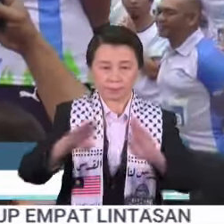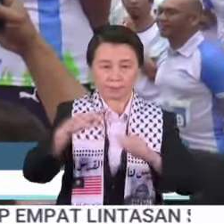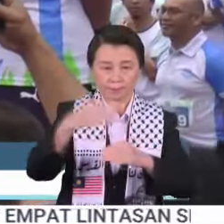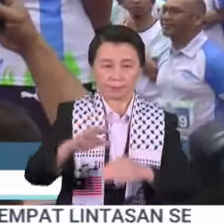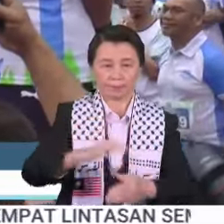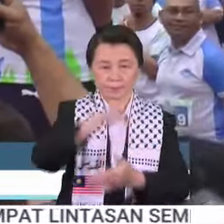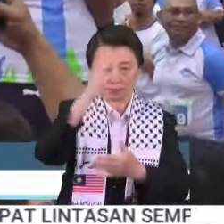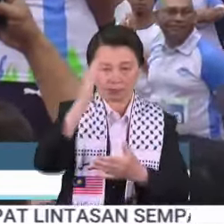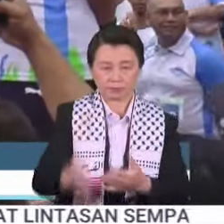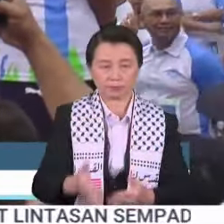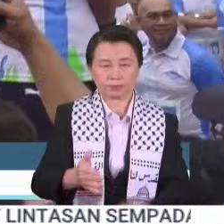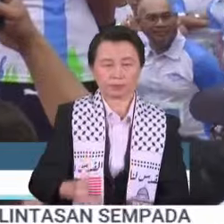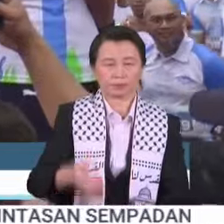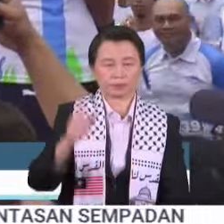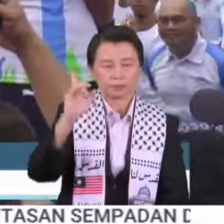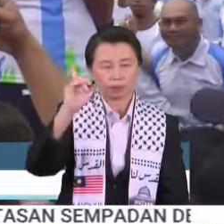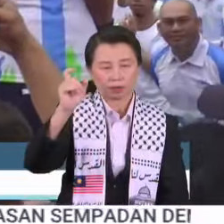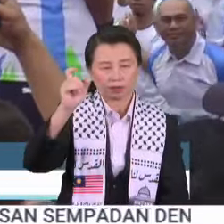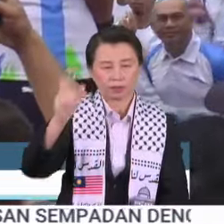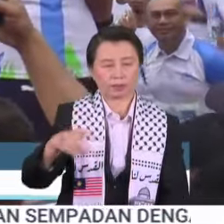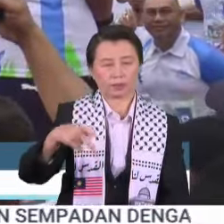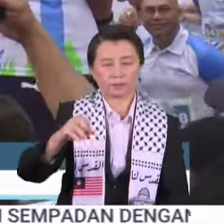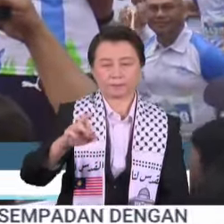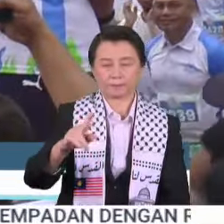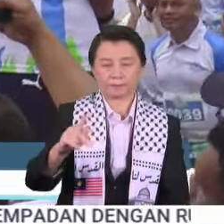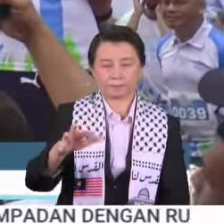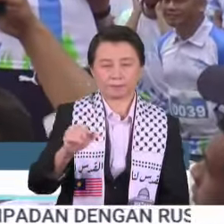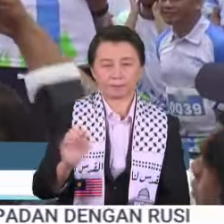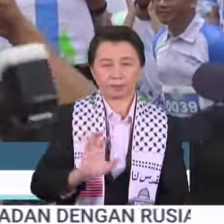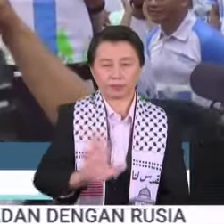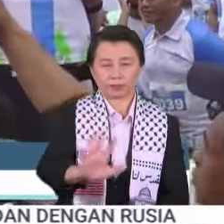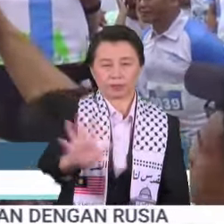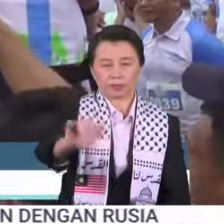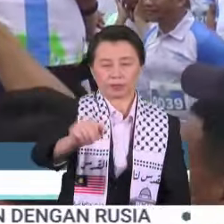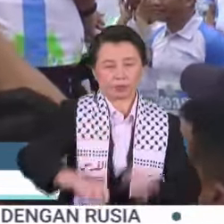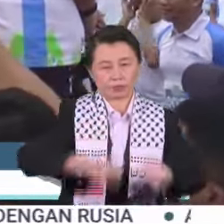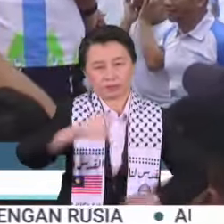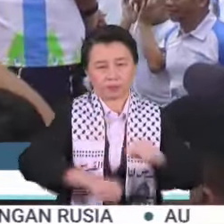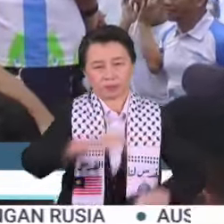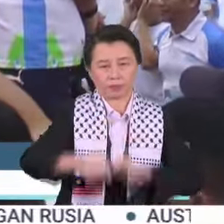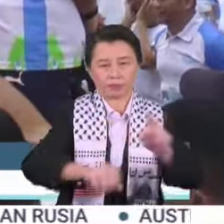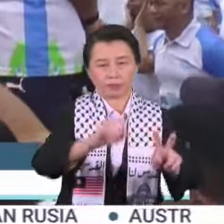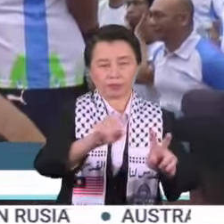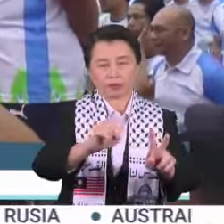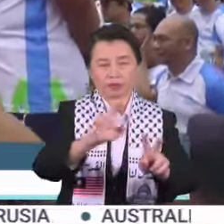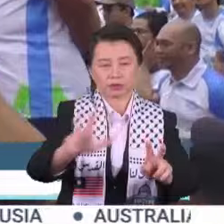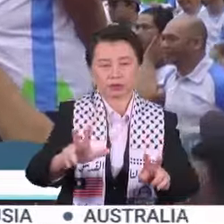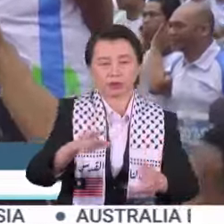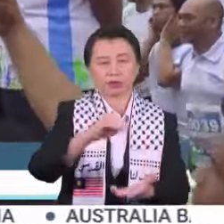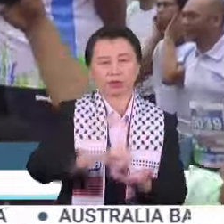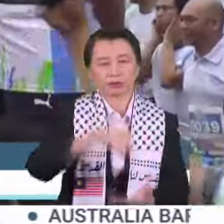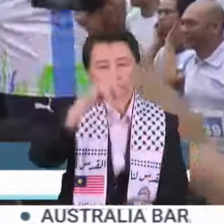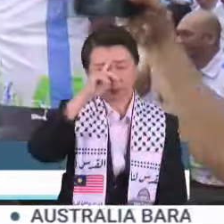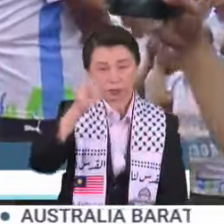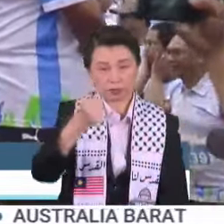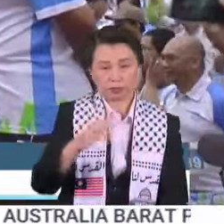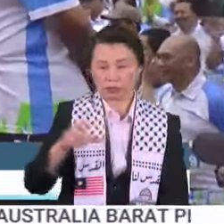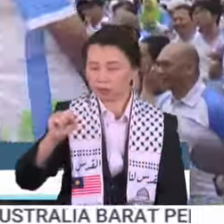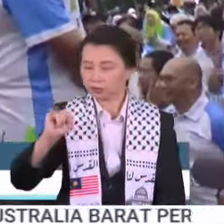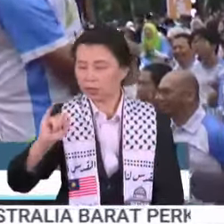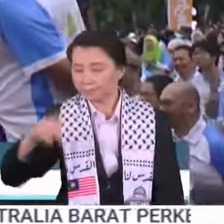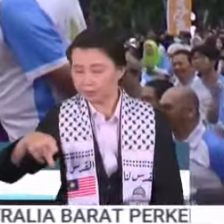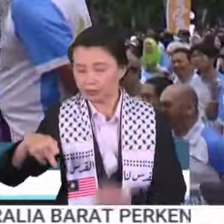selepas menyempurnakan pelepasan program Perkeso Run and Ride 2023 di Putrajaya. SIP